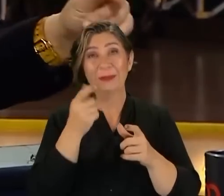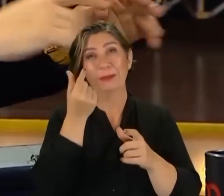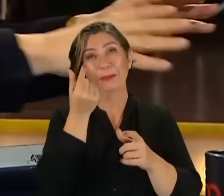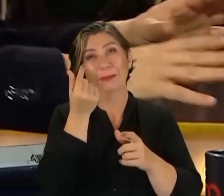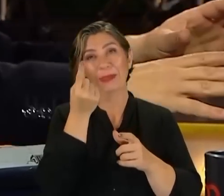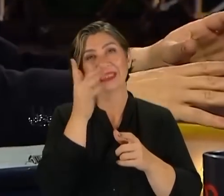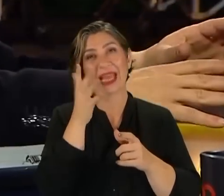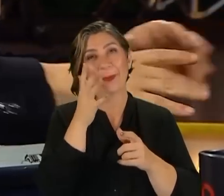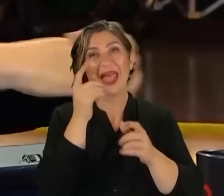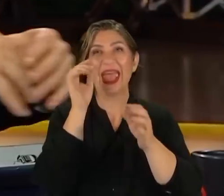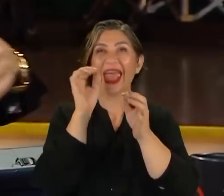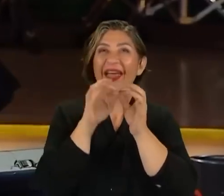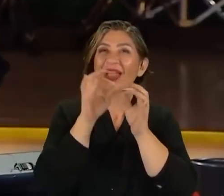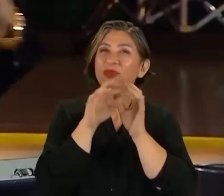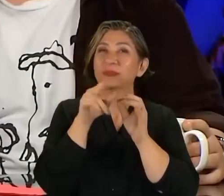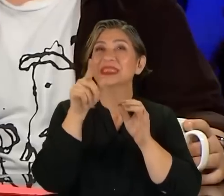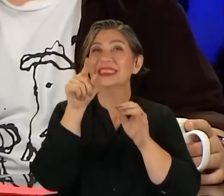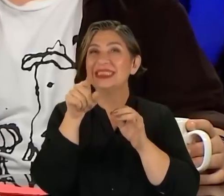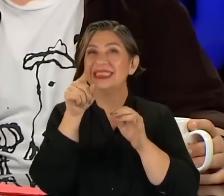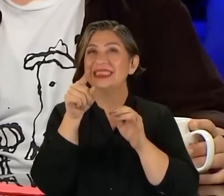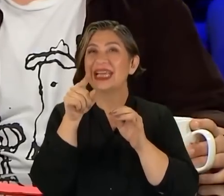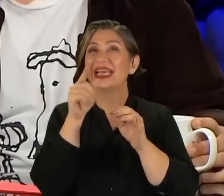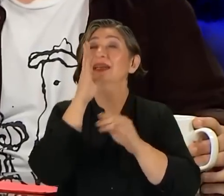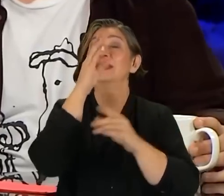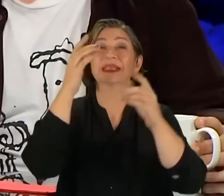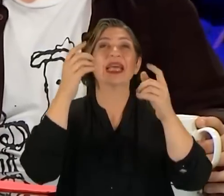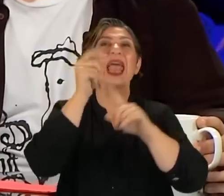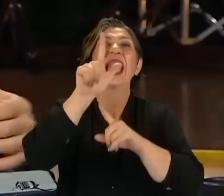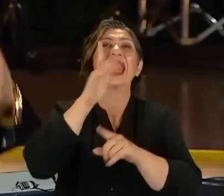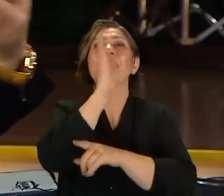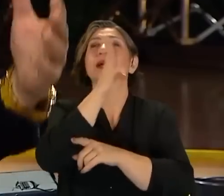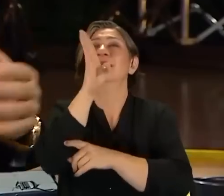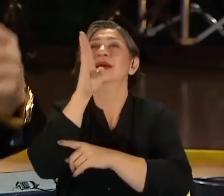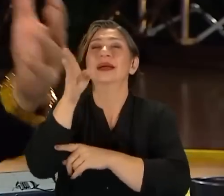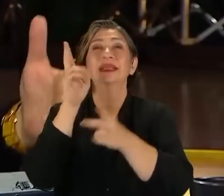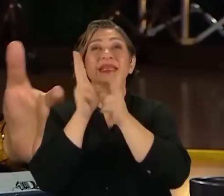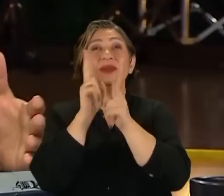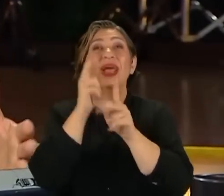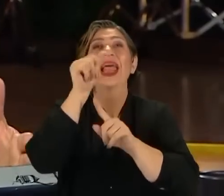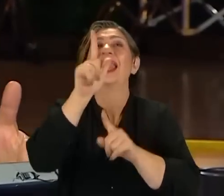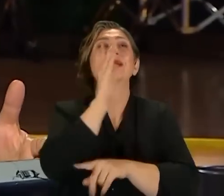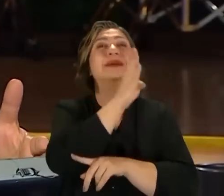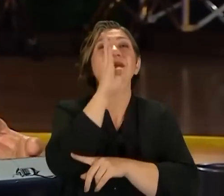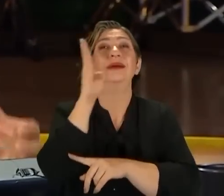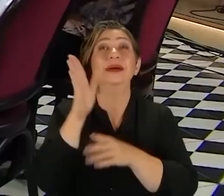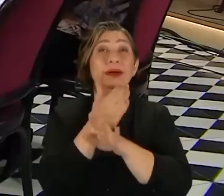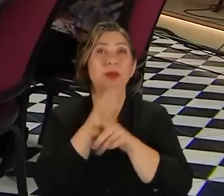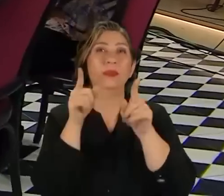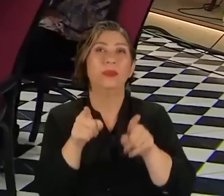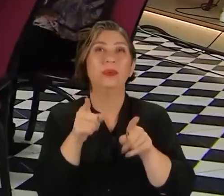biraz galiba biraz enflasyona bindi. Yani sizin de şehir şehir dolaşmanızın nedeni, tiyatrocuların da şehir şehir dolaşmasının nedeni